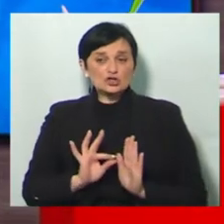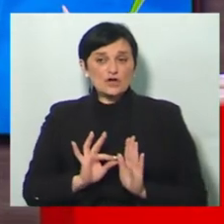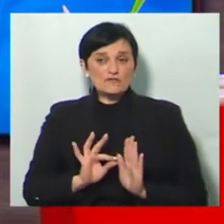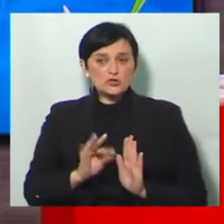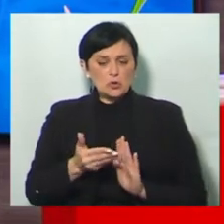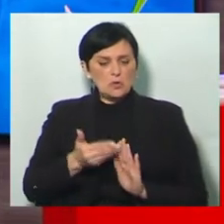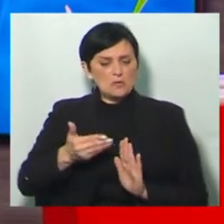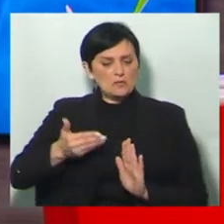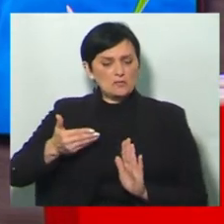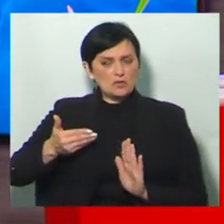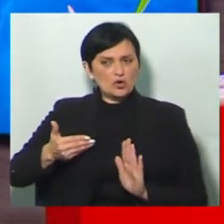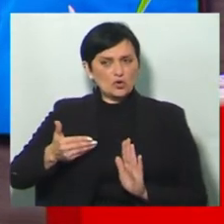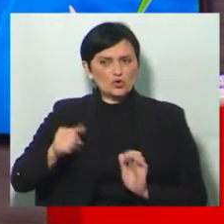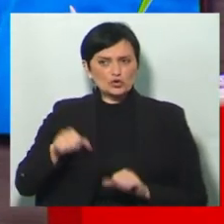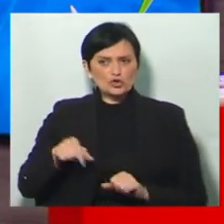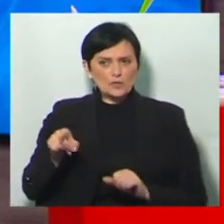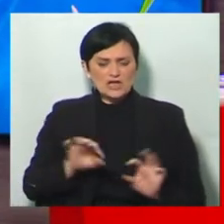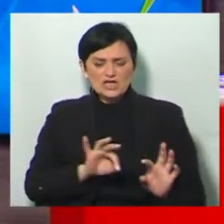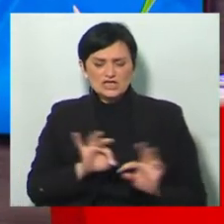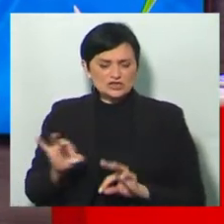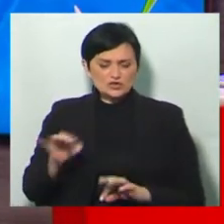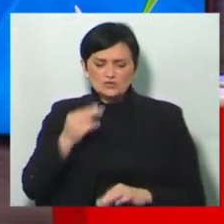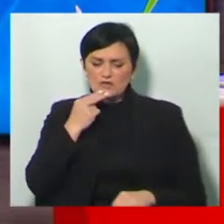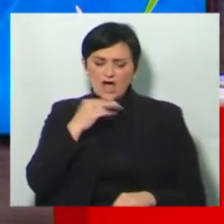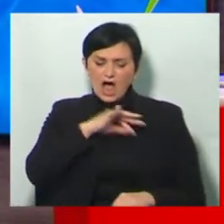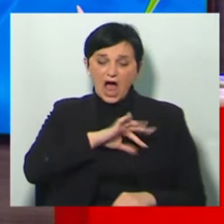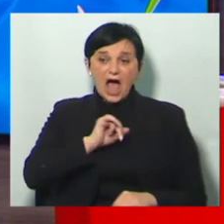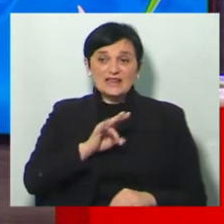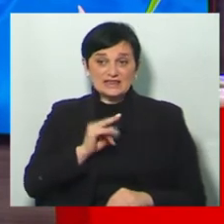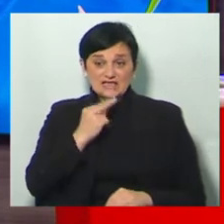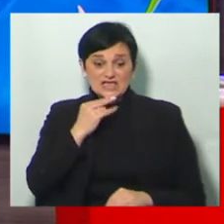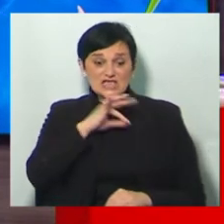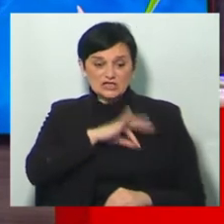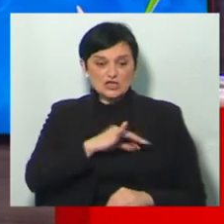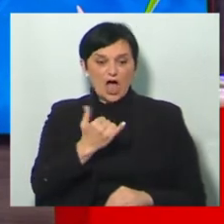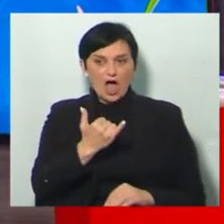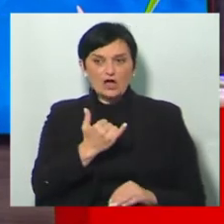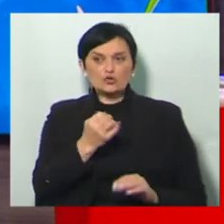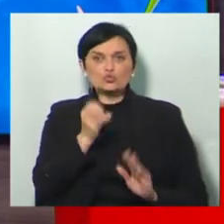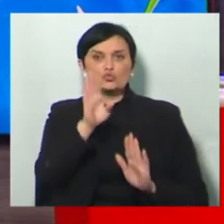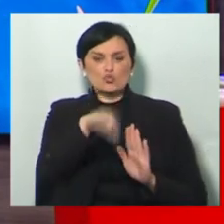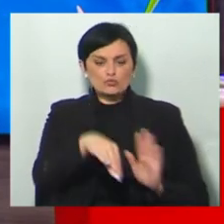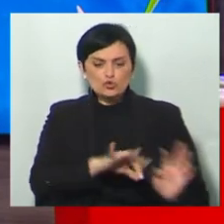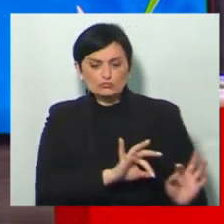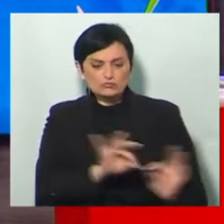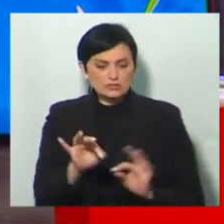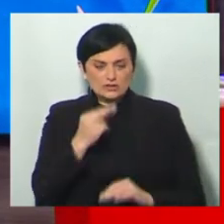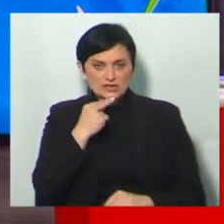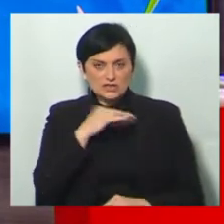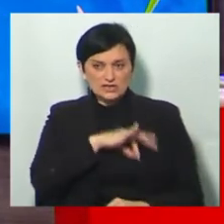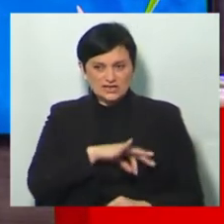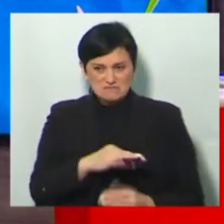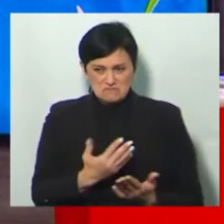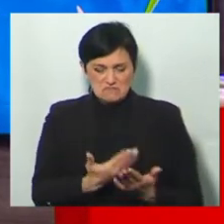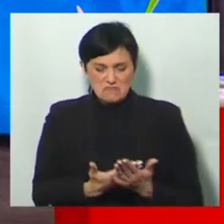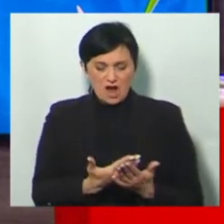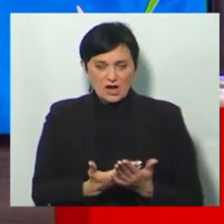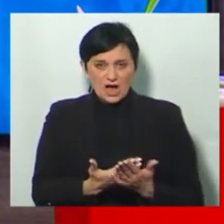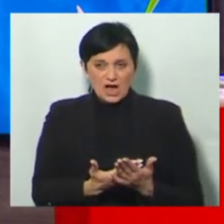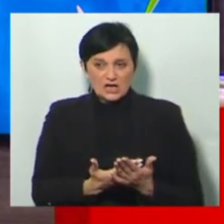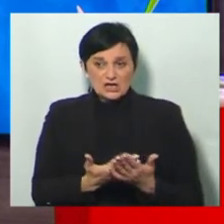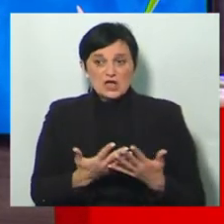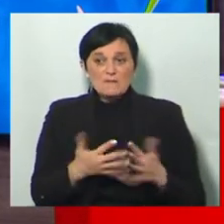მანამდე შესაძლოა არც თუ ისე ინტენსიურად იყენებდა, ან იყენებდა და ახლა კიდე უფრო ინტენსიურად იყენებს. Ეს არის მაგალითად